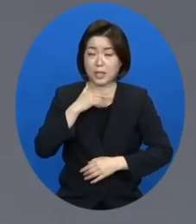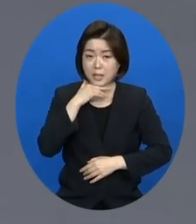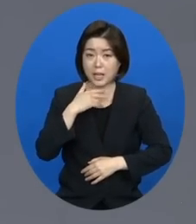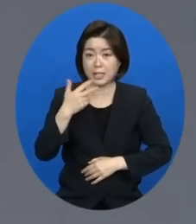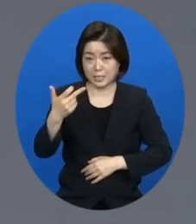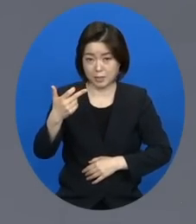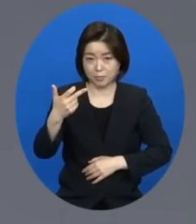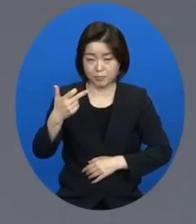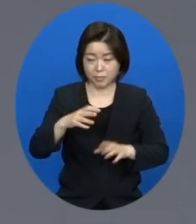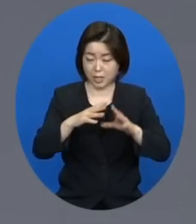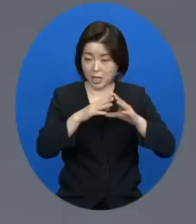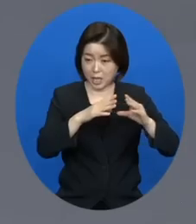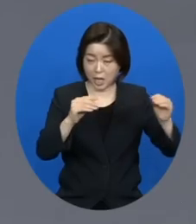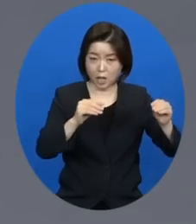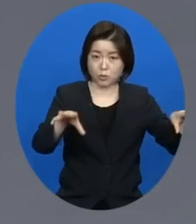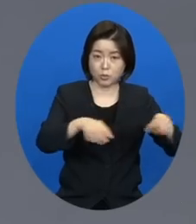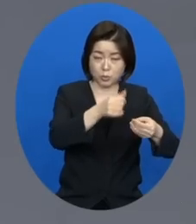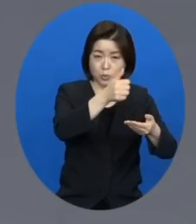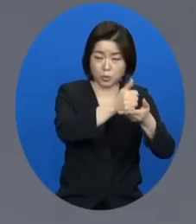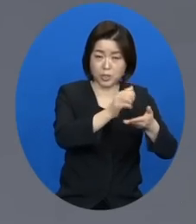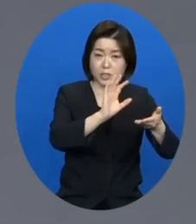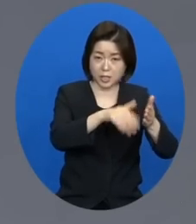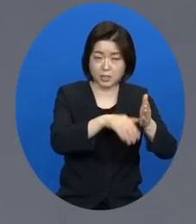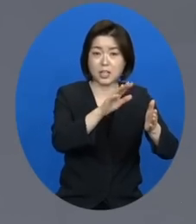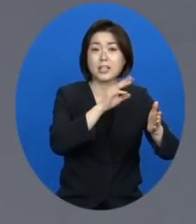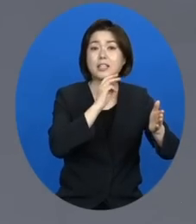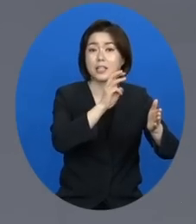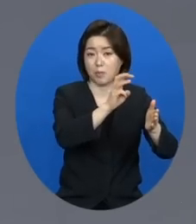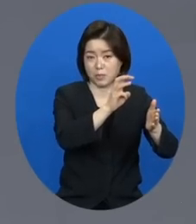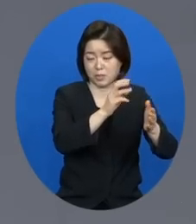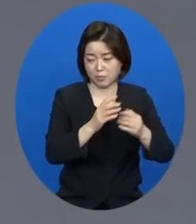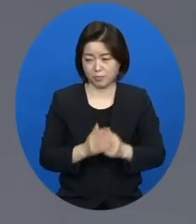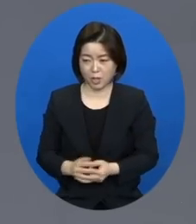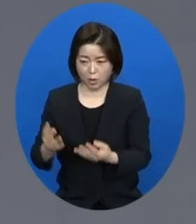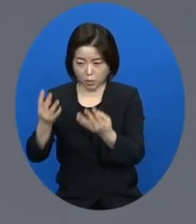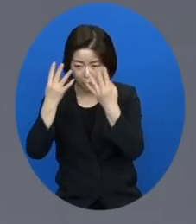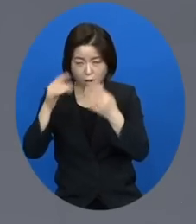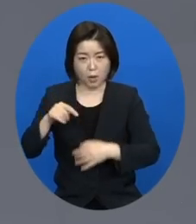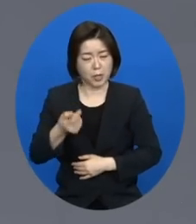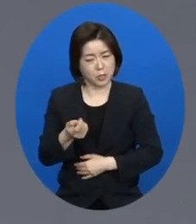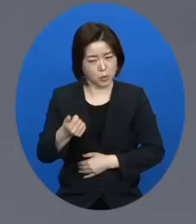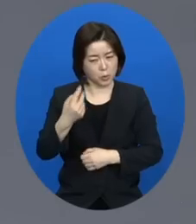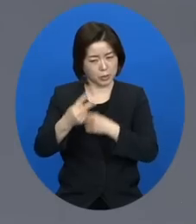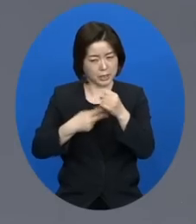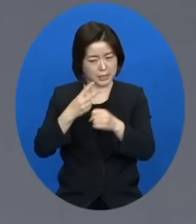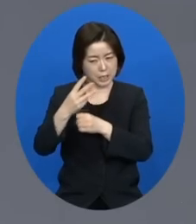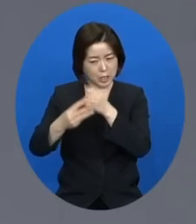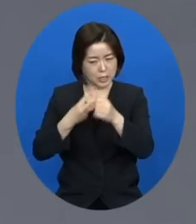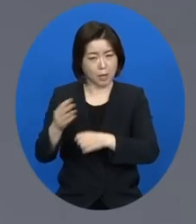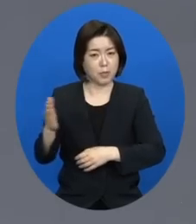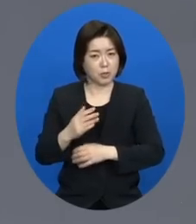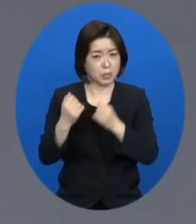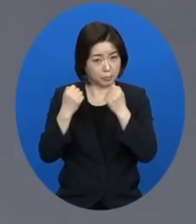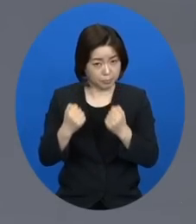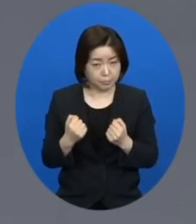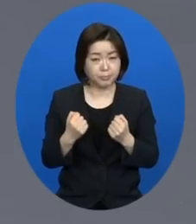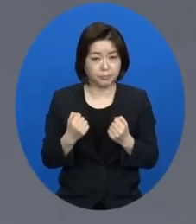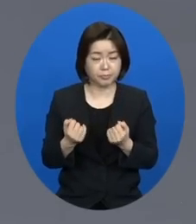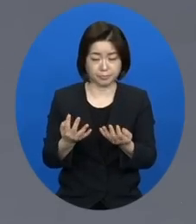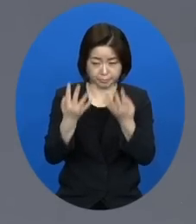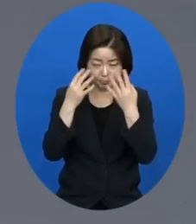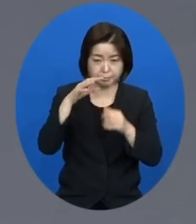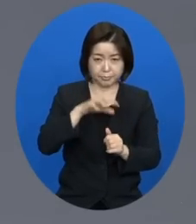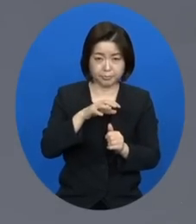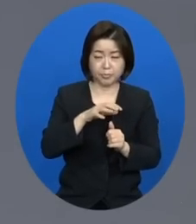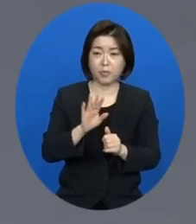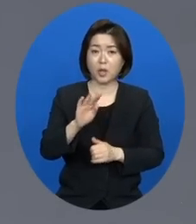애굽의 총리가 되었을 때가 30세입니다. 그러면 감옥에 적어도 2년에서 3년 있었다고 치면